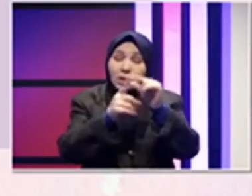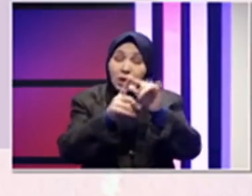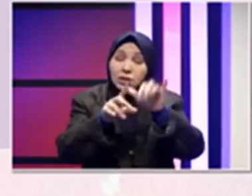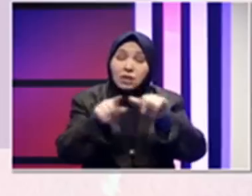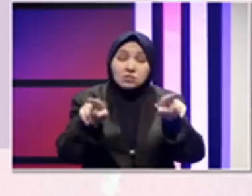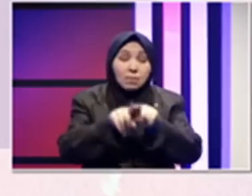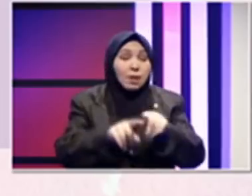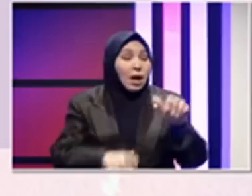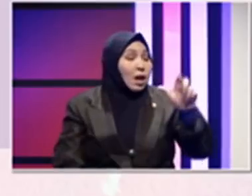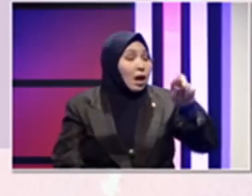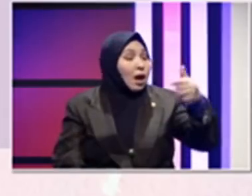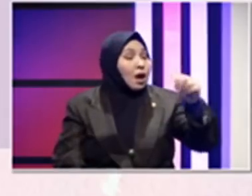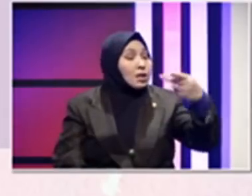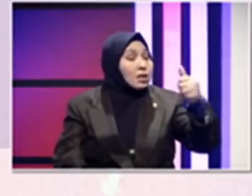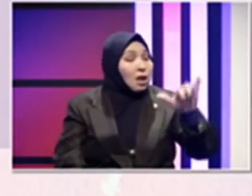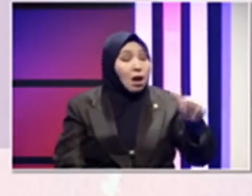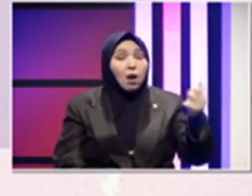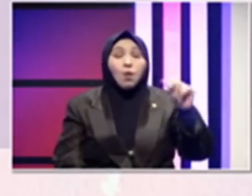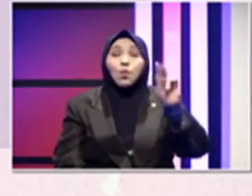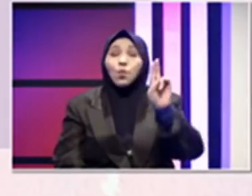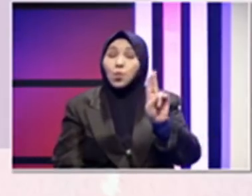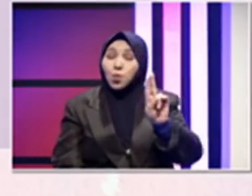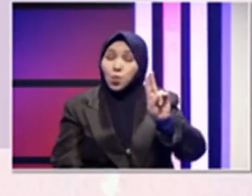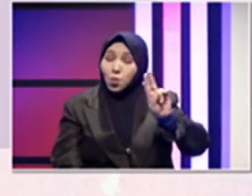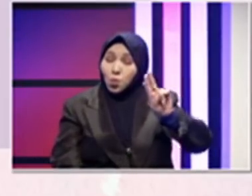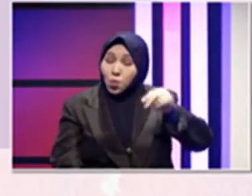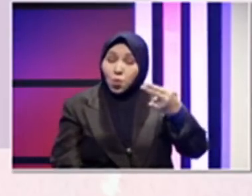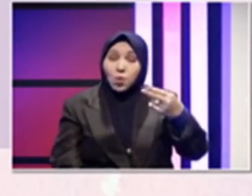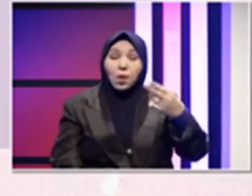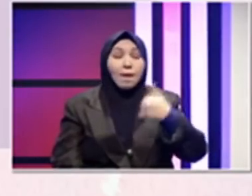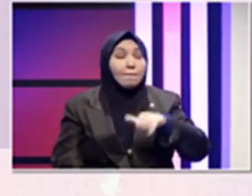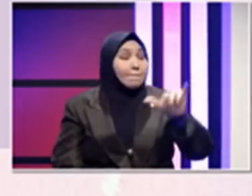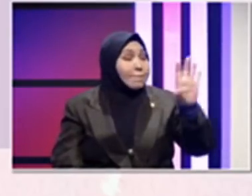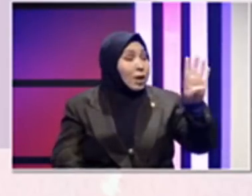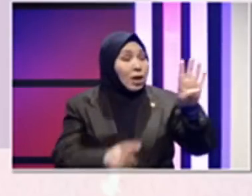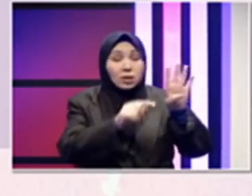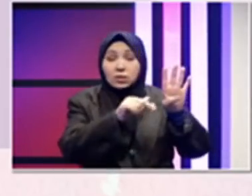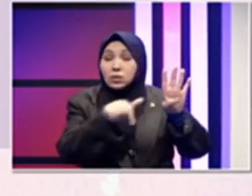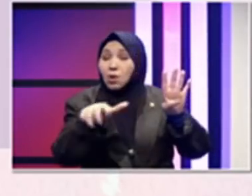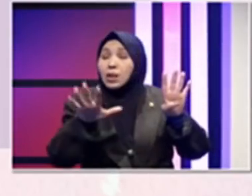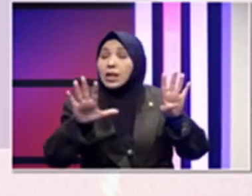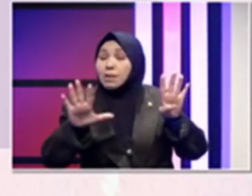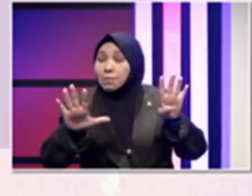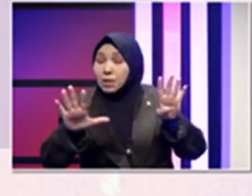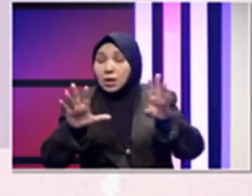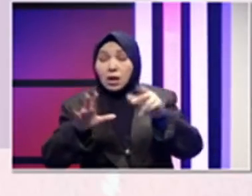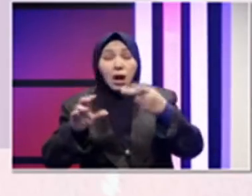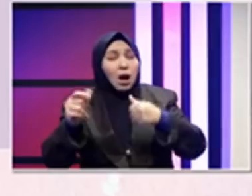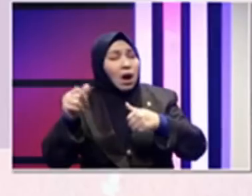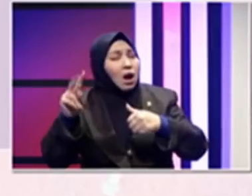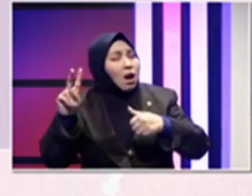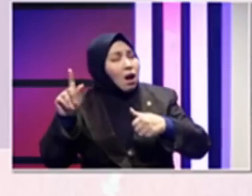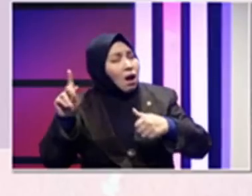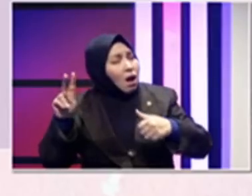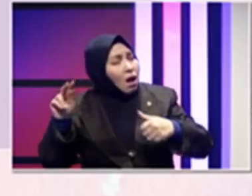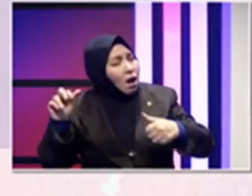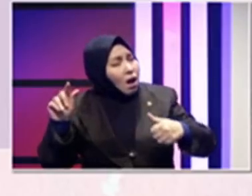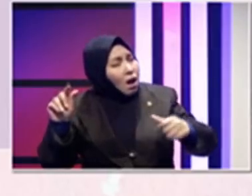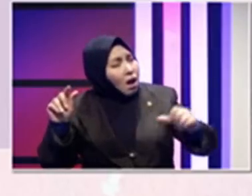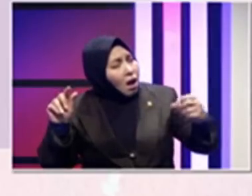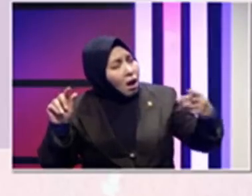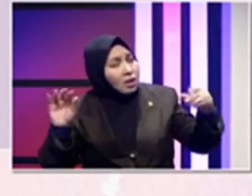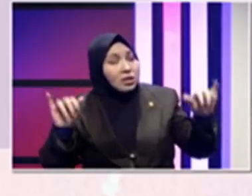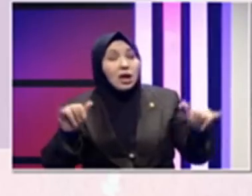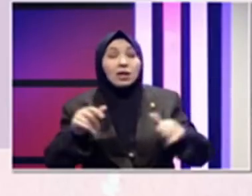Al-ahya'u satu kalimah. Jadi kadar dia 4 atau 5 harakat. Cara kira ada setengah-setengah ulama tajwid